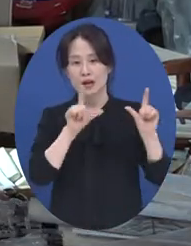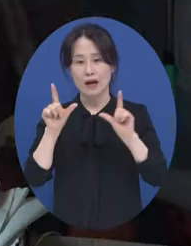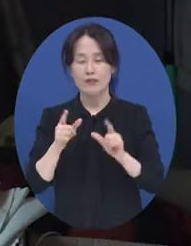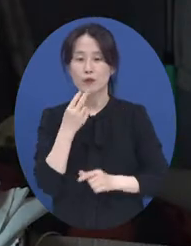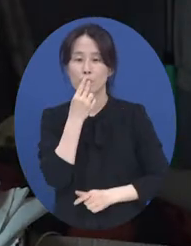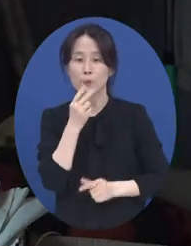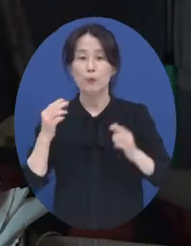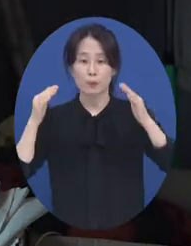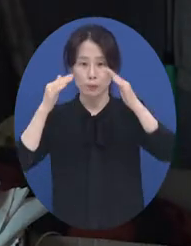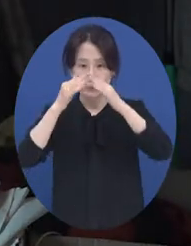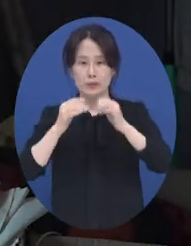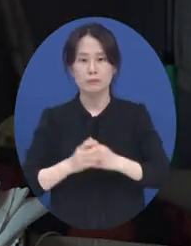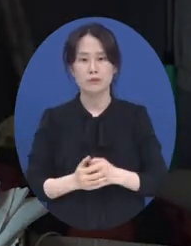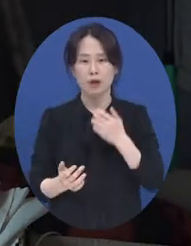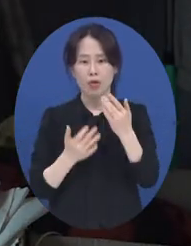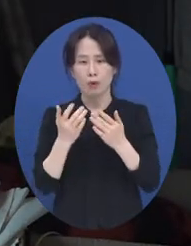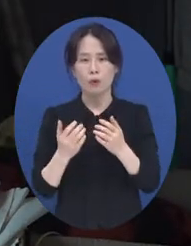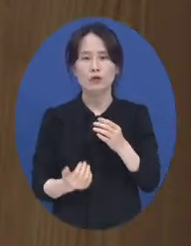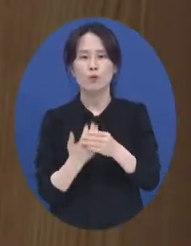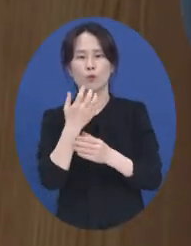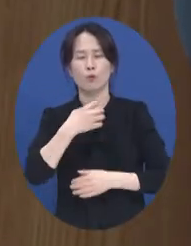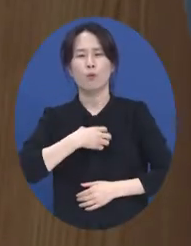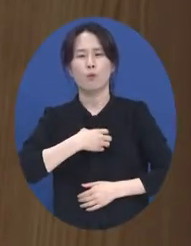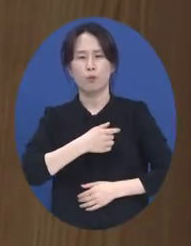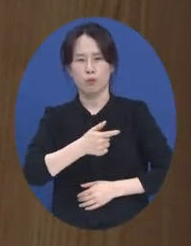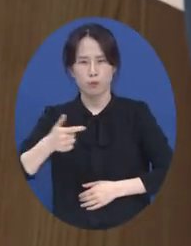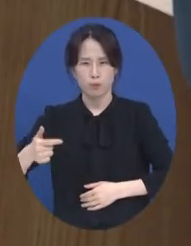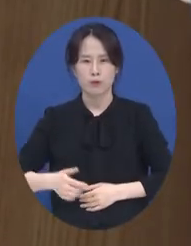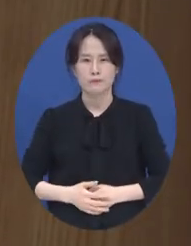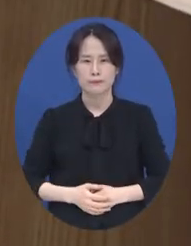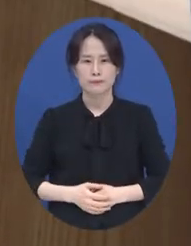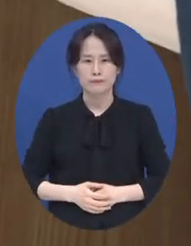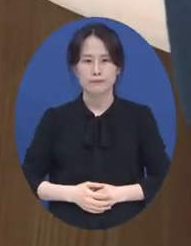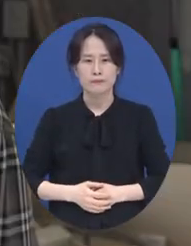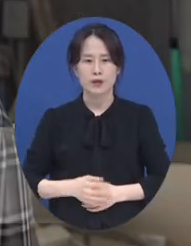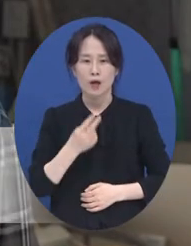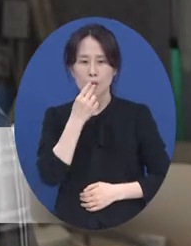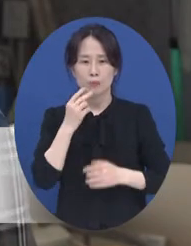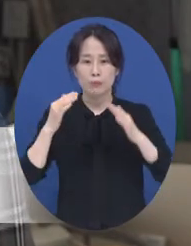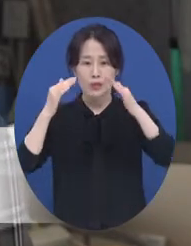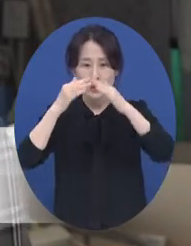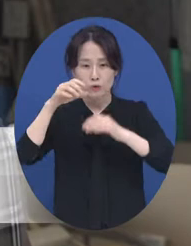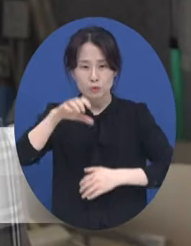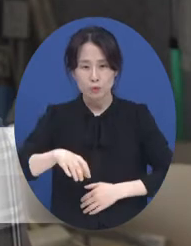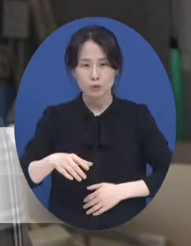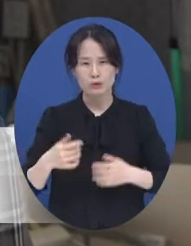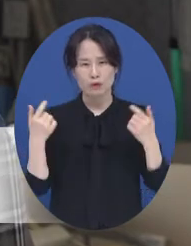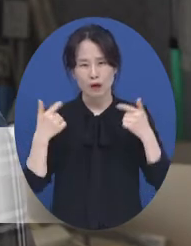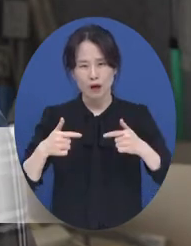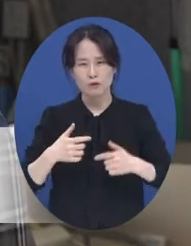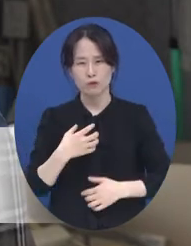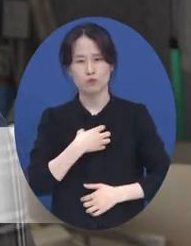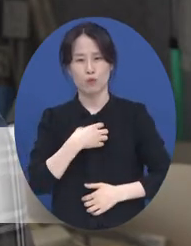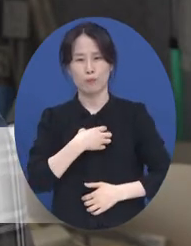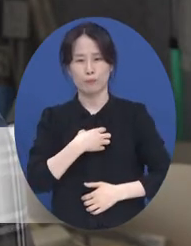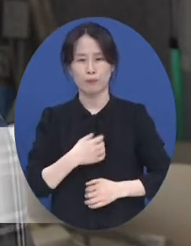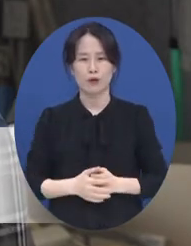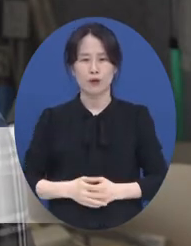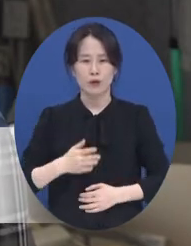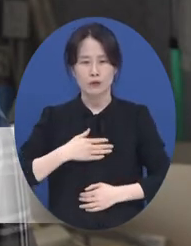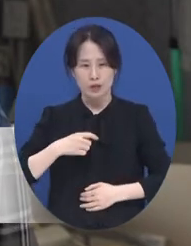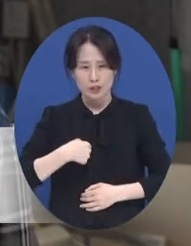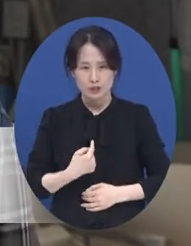생활하는 주거용 비닐하우스 록 화제 특히 취약한 상황입니다 하우스 라는 내놓은 항상 취해야